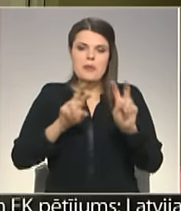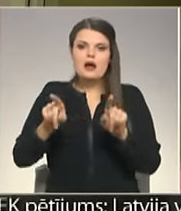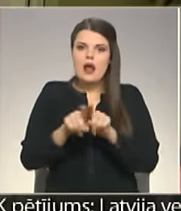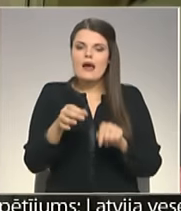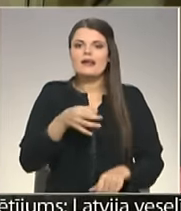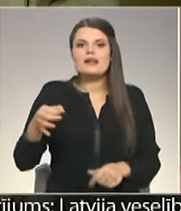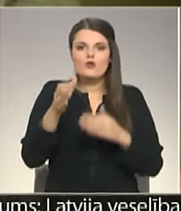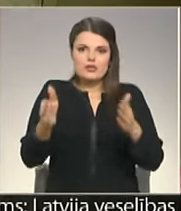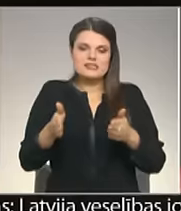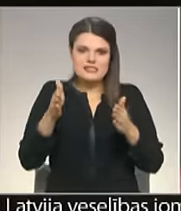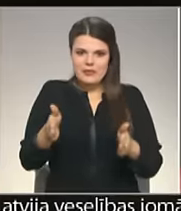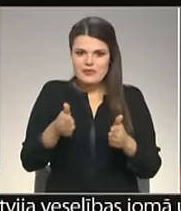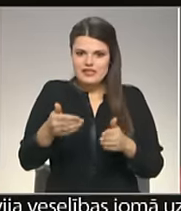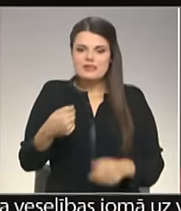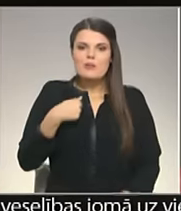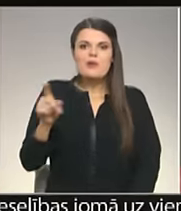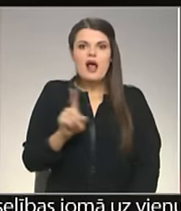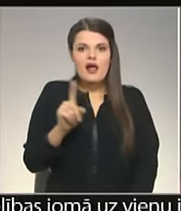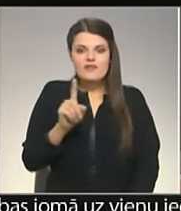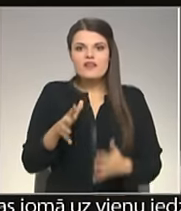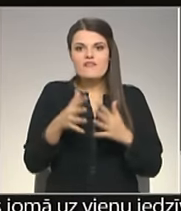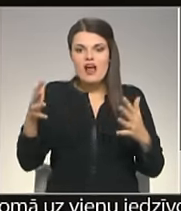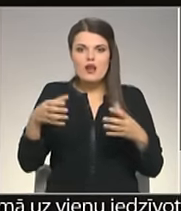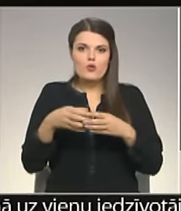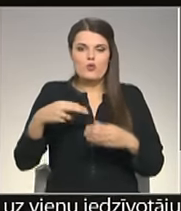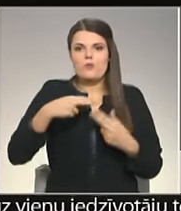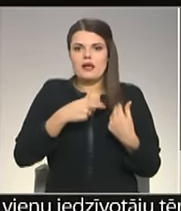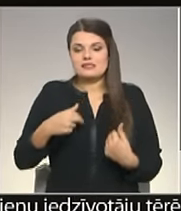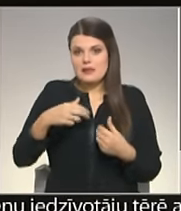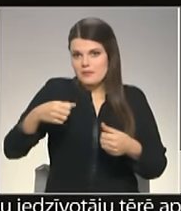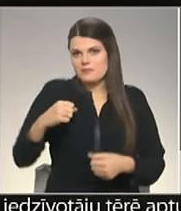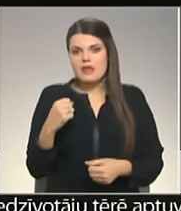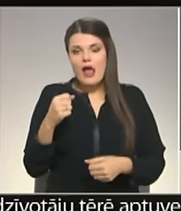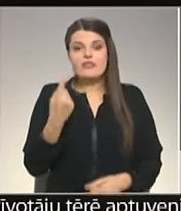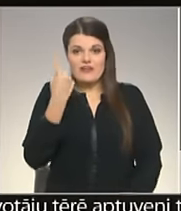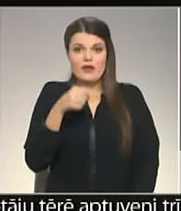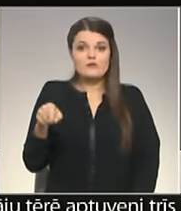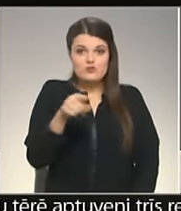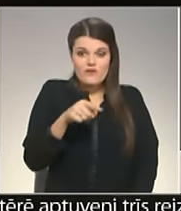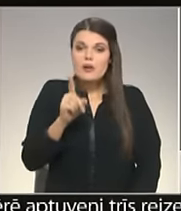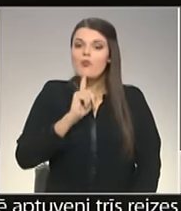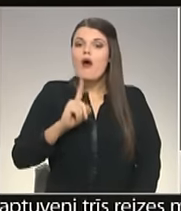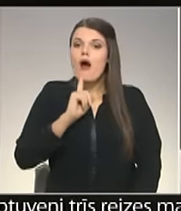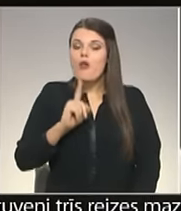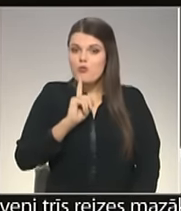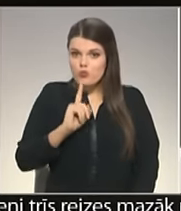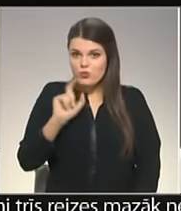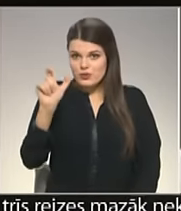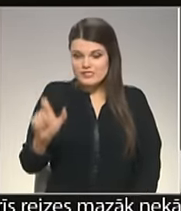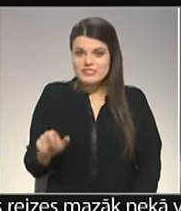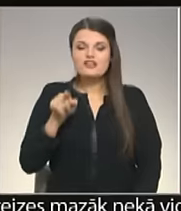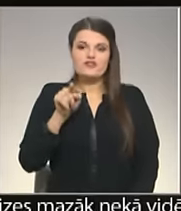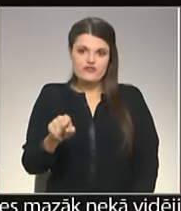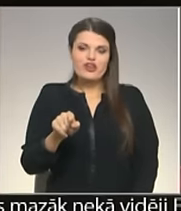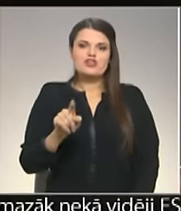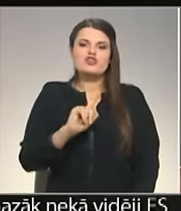reģionālajām slimnīcām. Man ir arī vairāk grupas biedri. Viens no viņiem nāk no Alūksnes, un